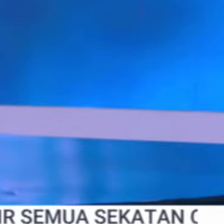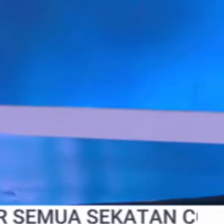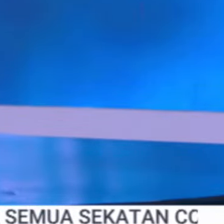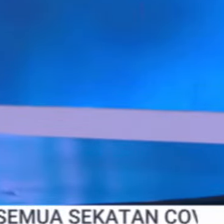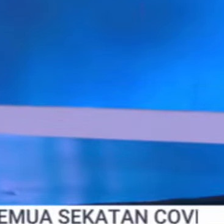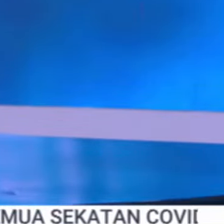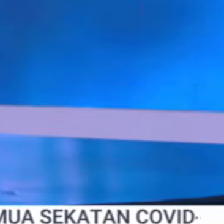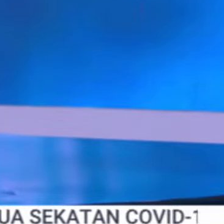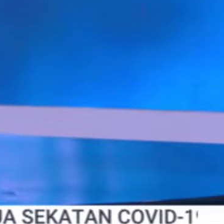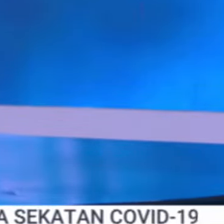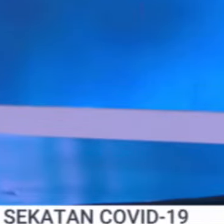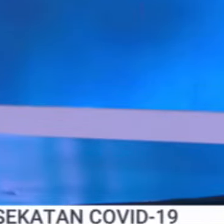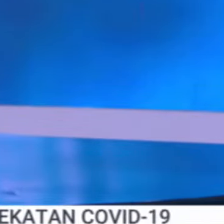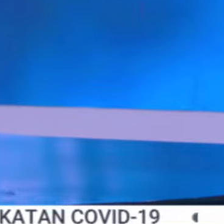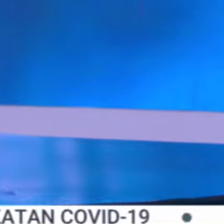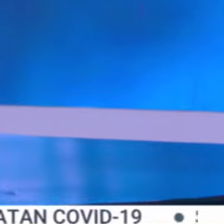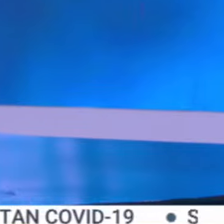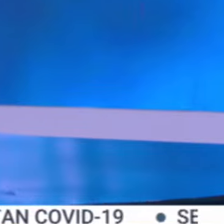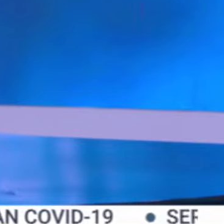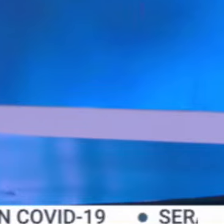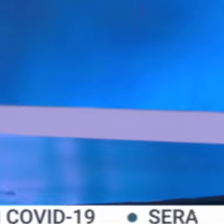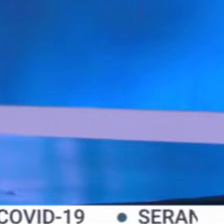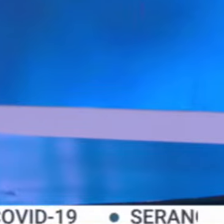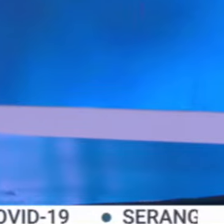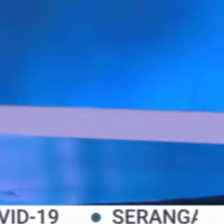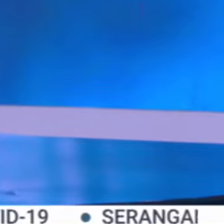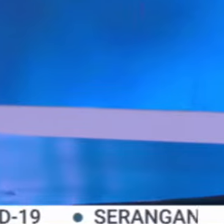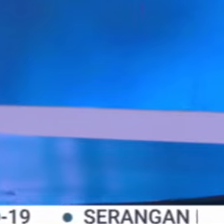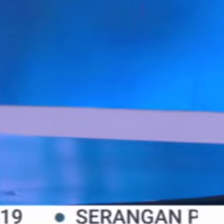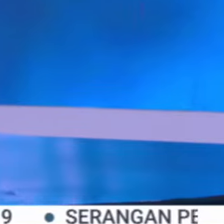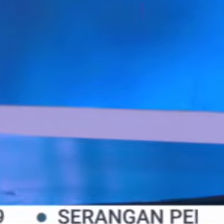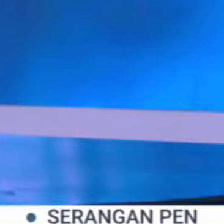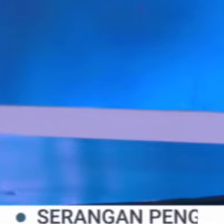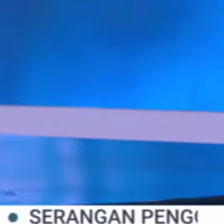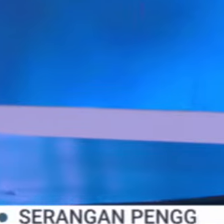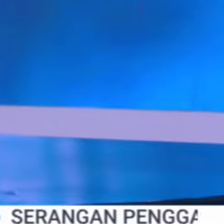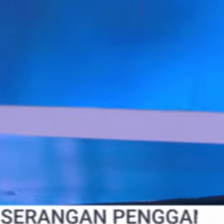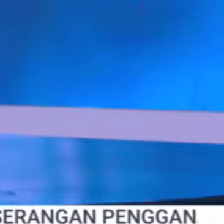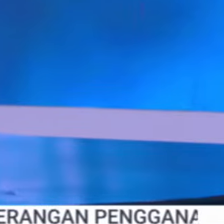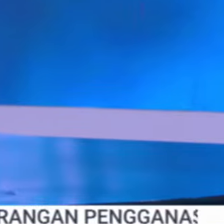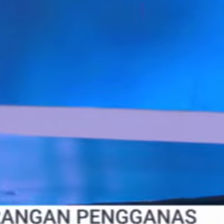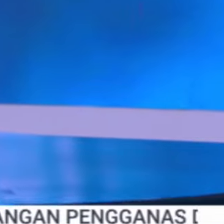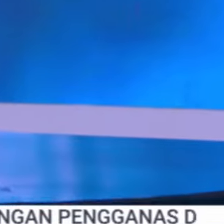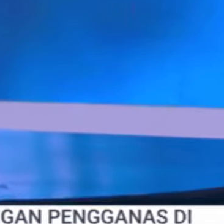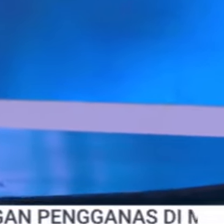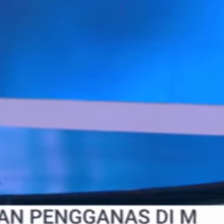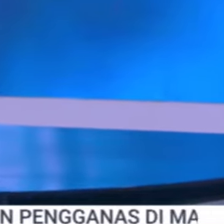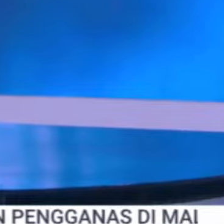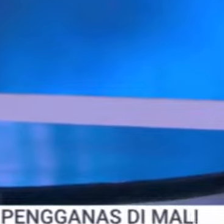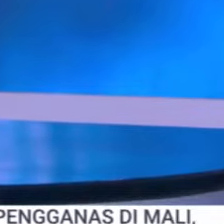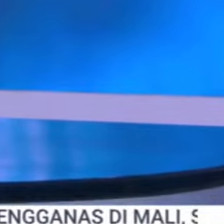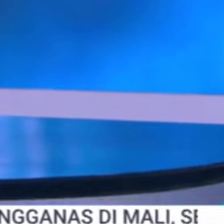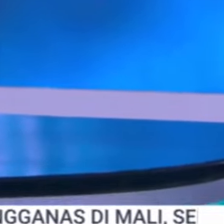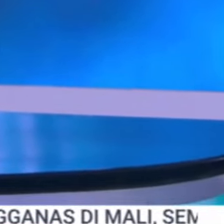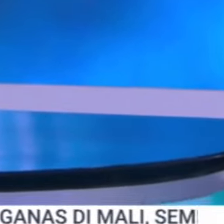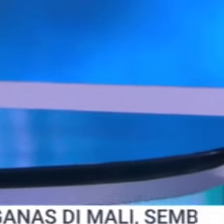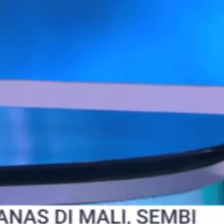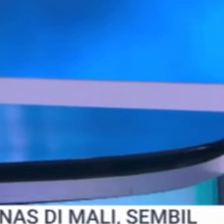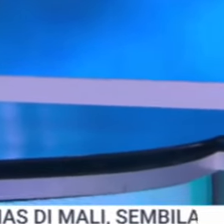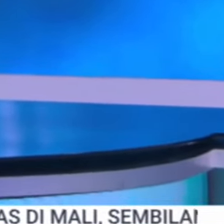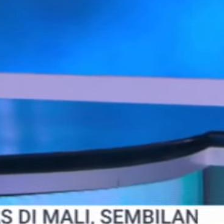Wilayah berakhir di sini. Mari memeriahkan Majlis Rumah Terbuka Malaysia Madani bersama Perdana Menteri esok di perkarangan Stadium Sultan